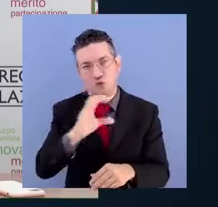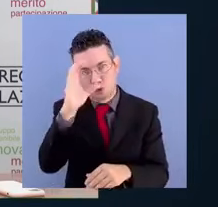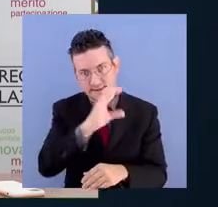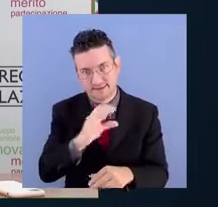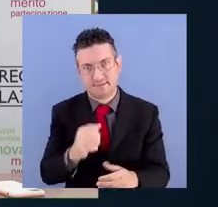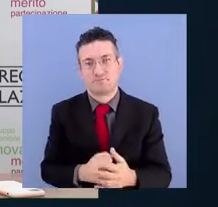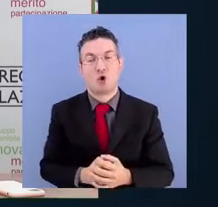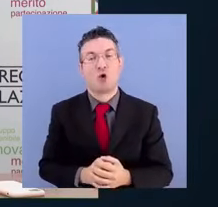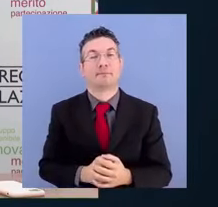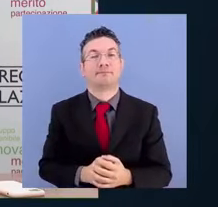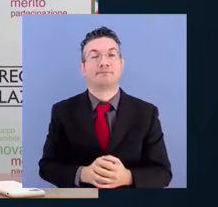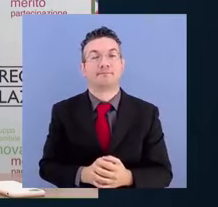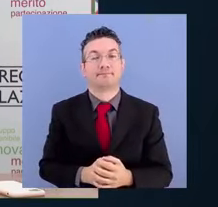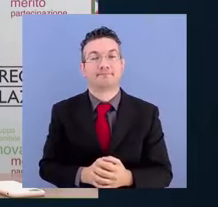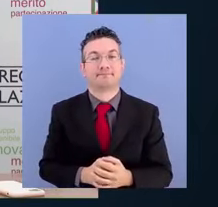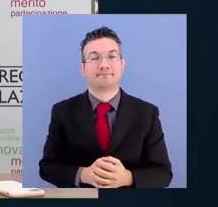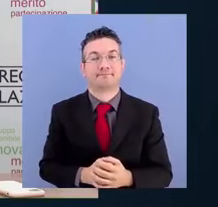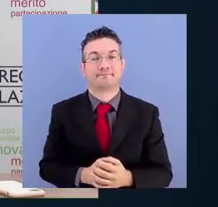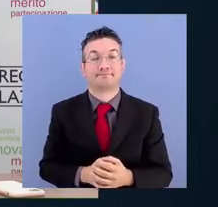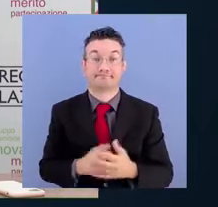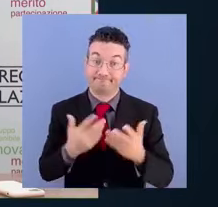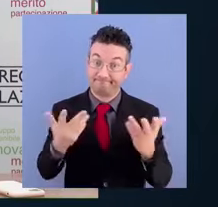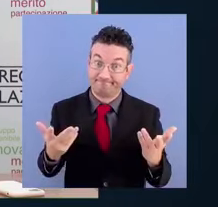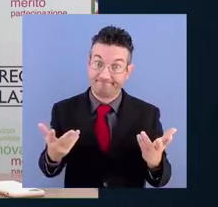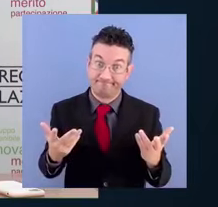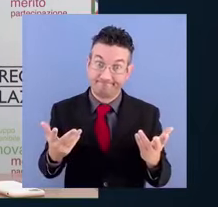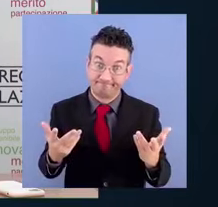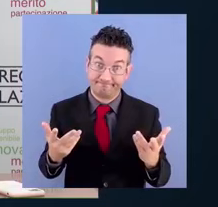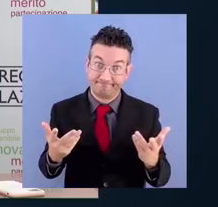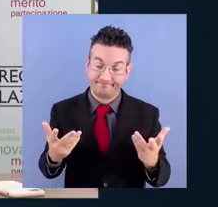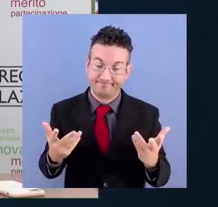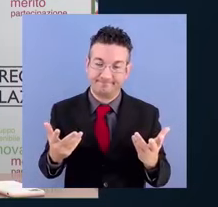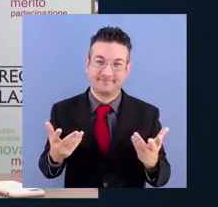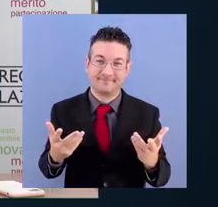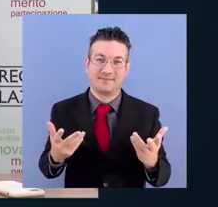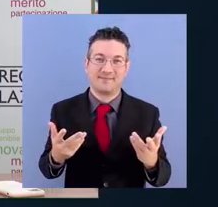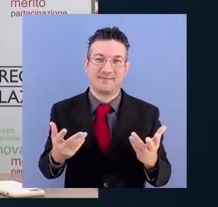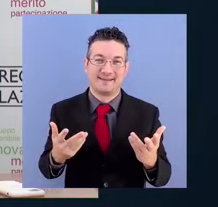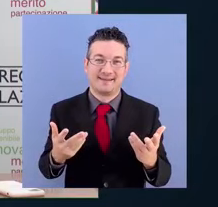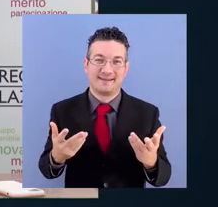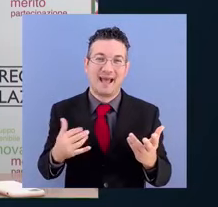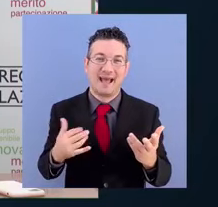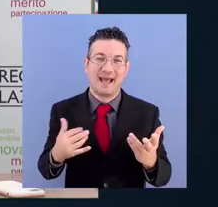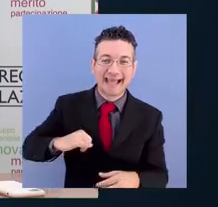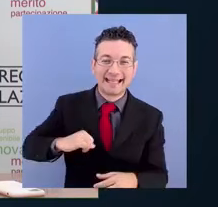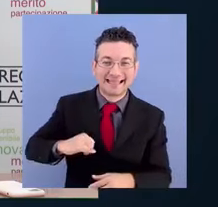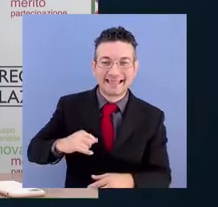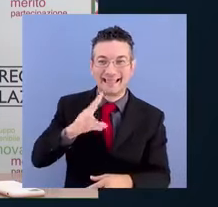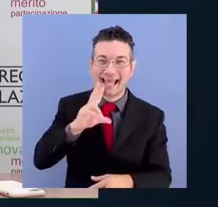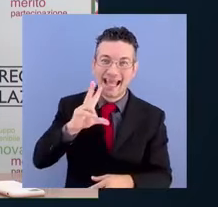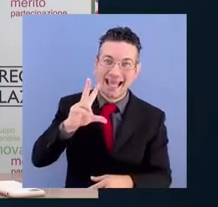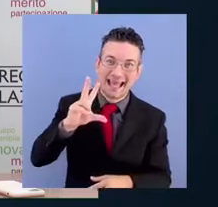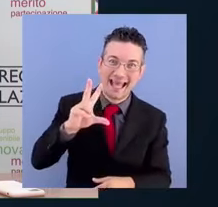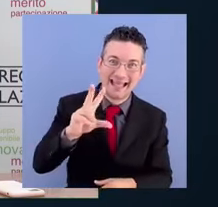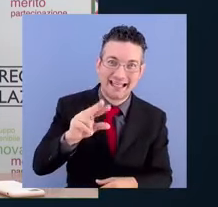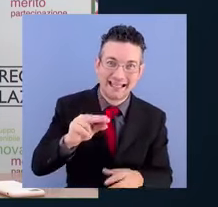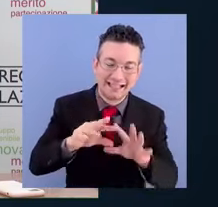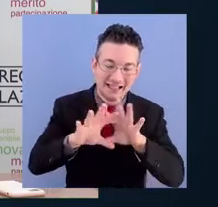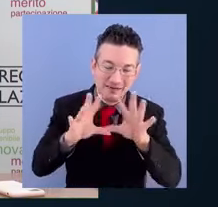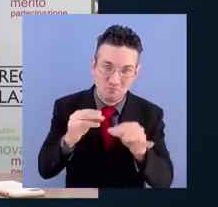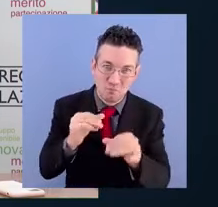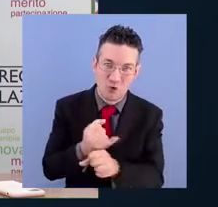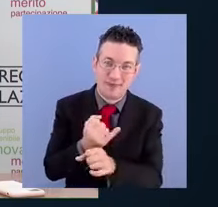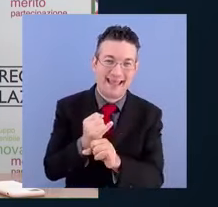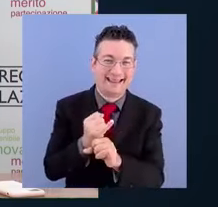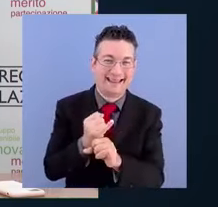turismo quindi non vi diciamo non vi anticipo i dettagli